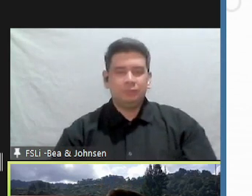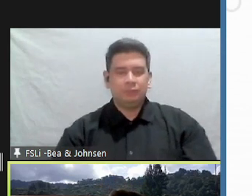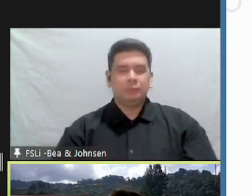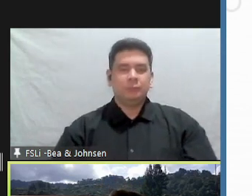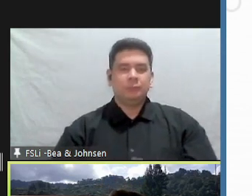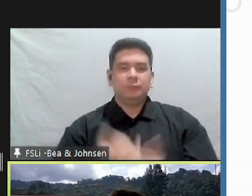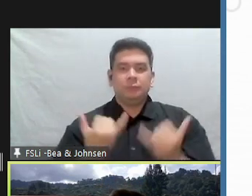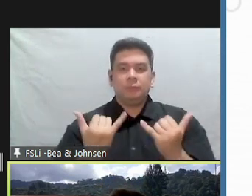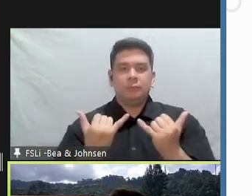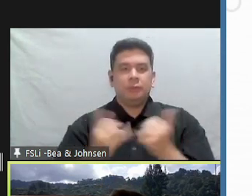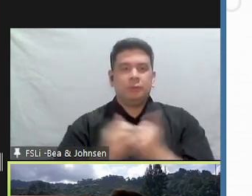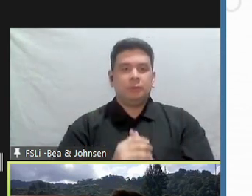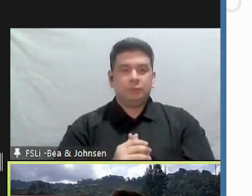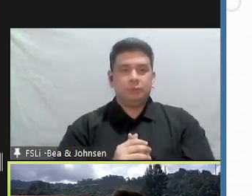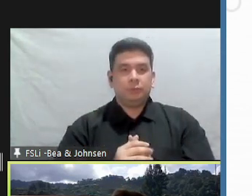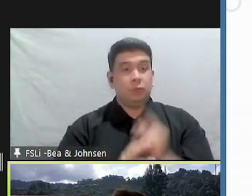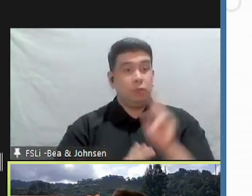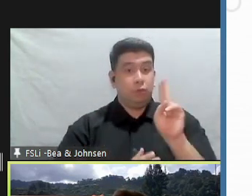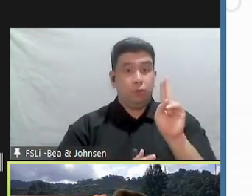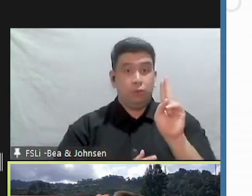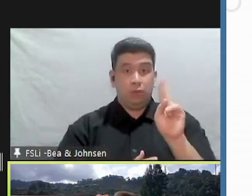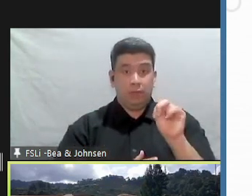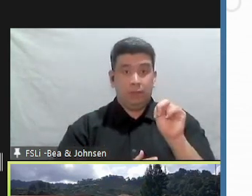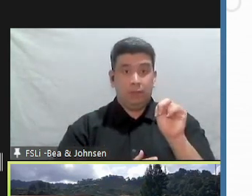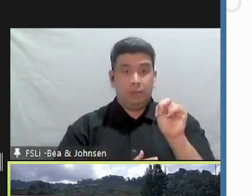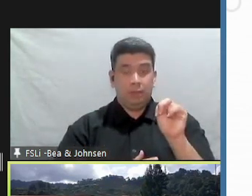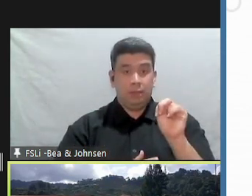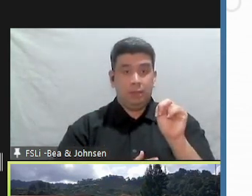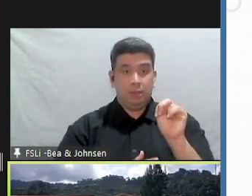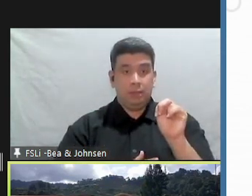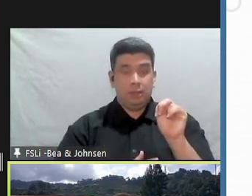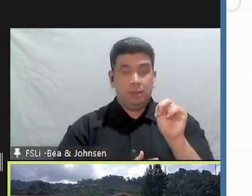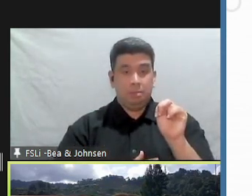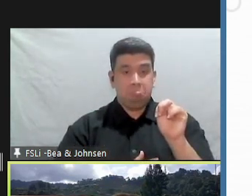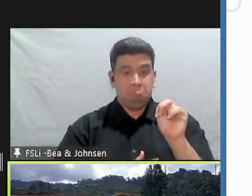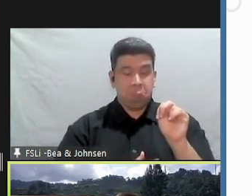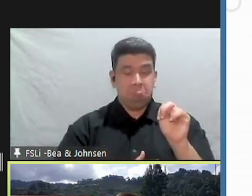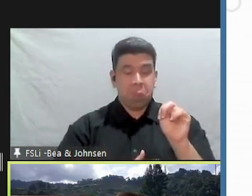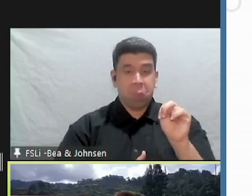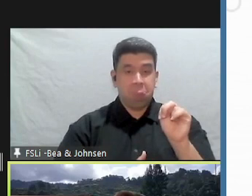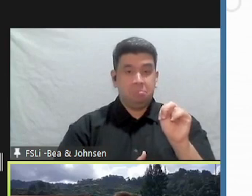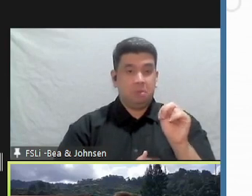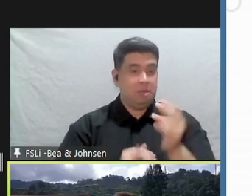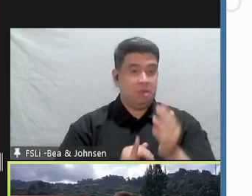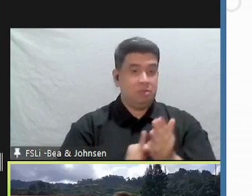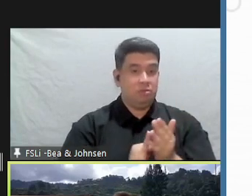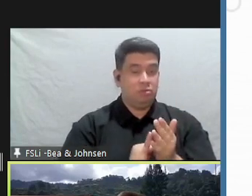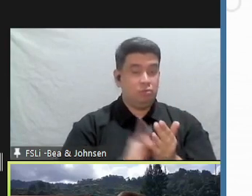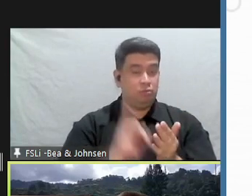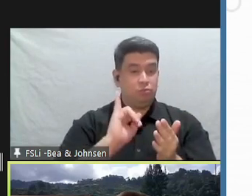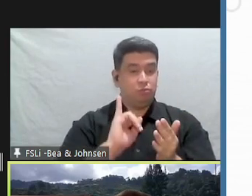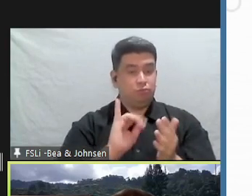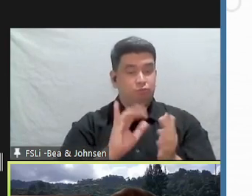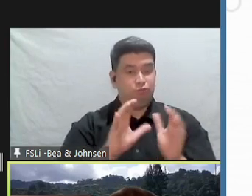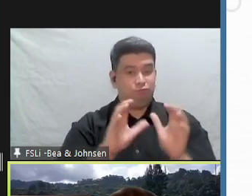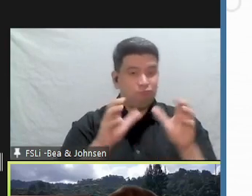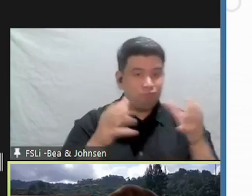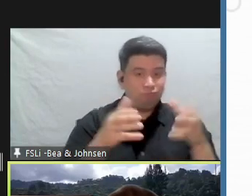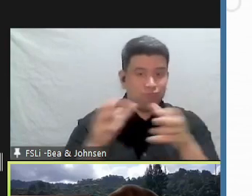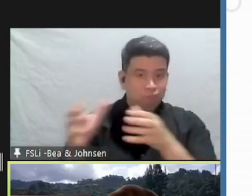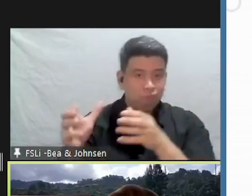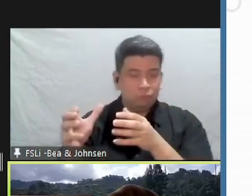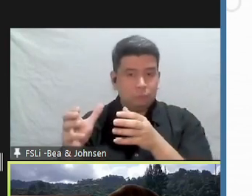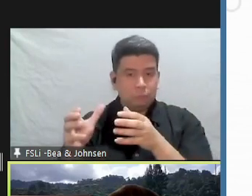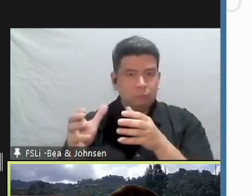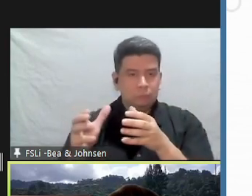na mismo yung United Nations, yung mga malalaking yung mga institusyon ay lately lang nila na ano